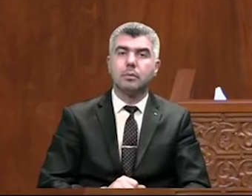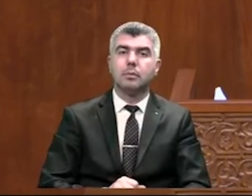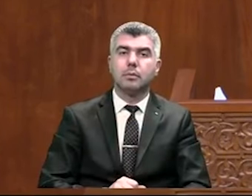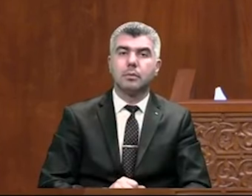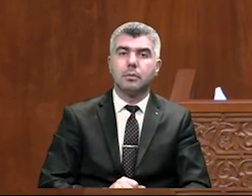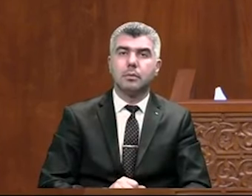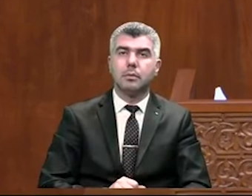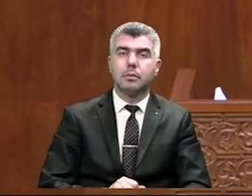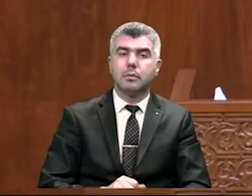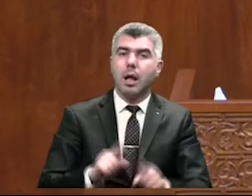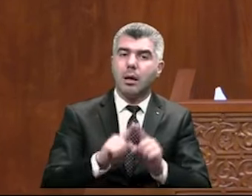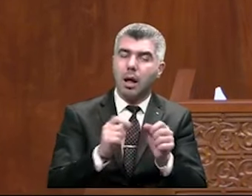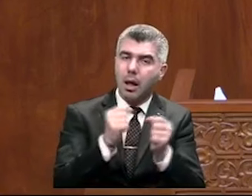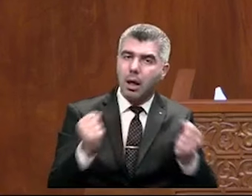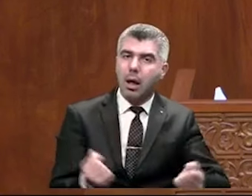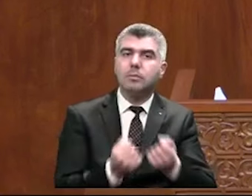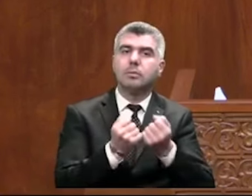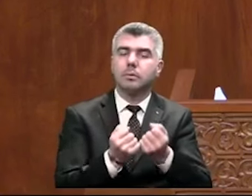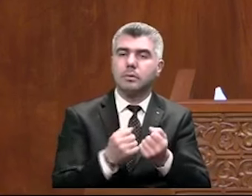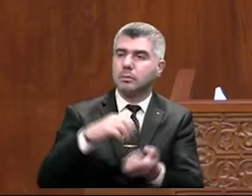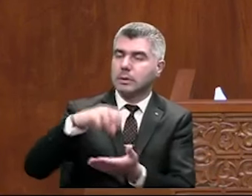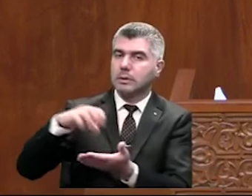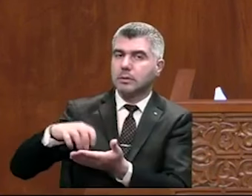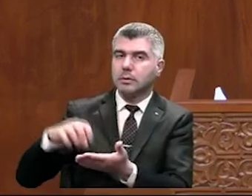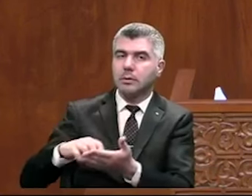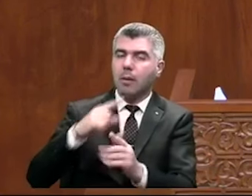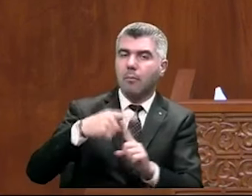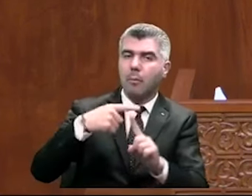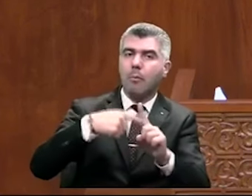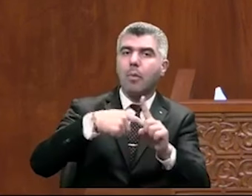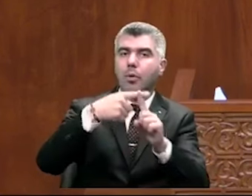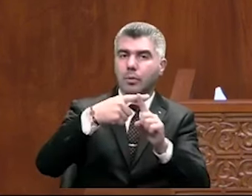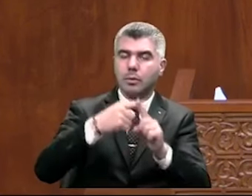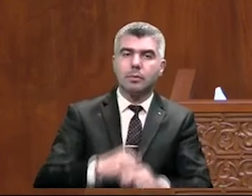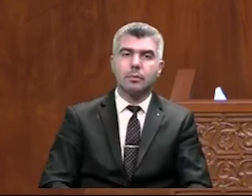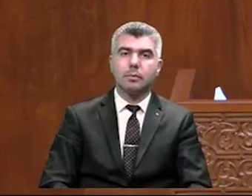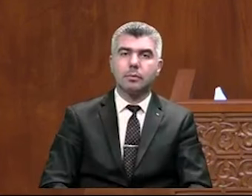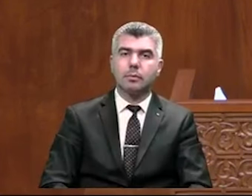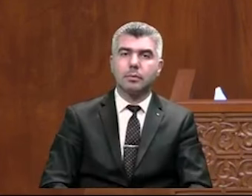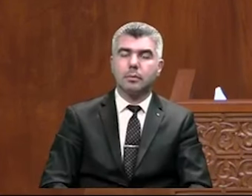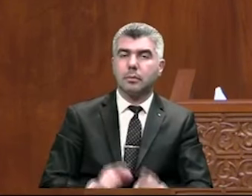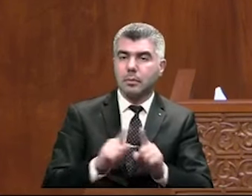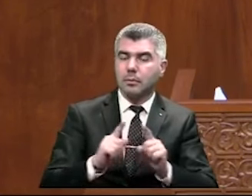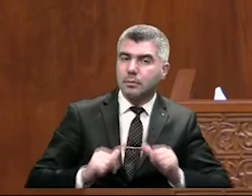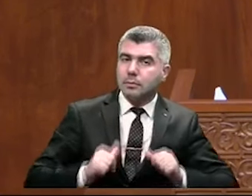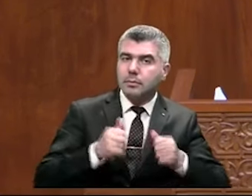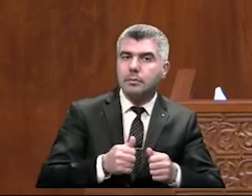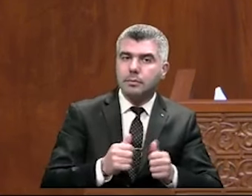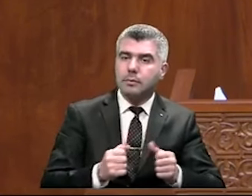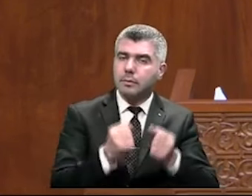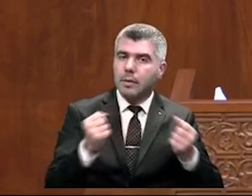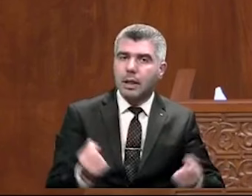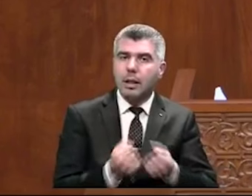بالنسبه انعاش هذه الاقاليم وبالنسبه كذلك لاعطاء واحد نفس كبير تنموي